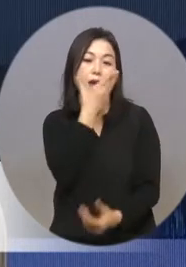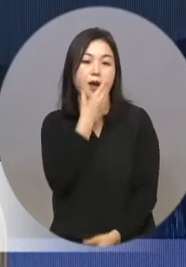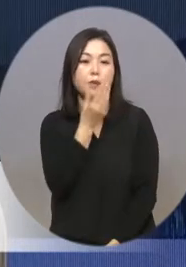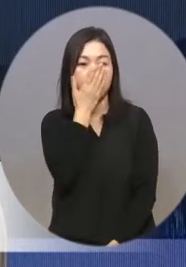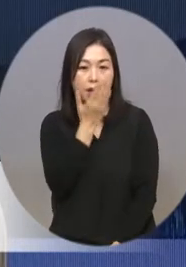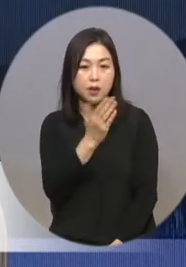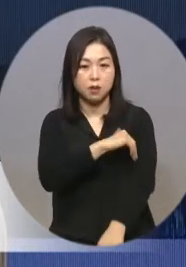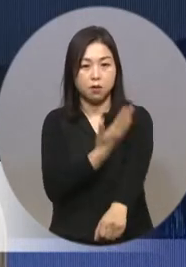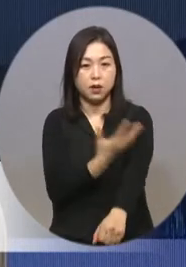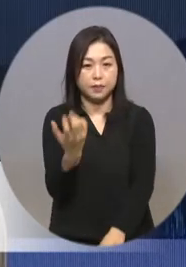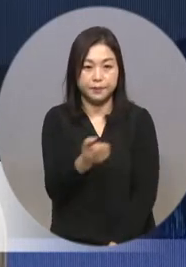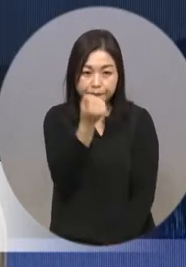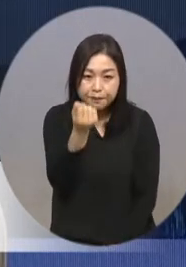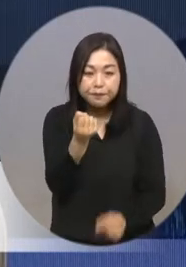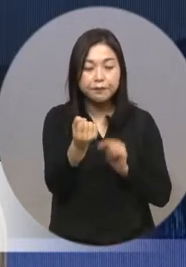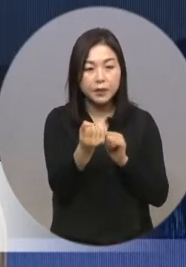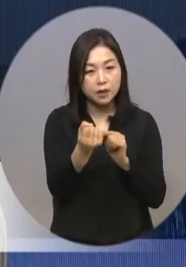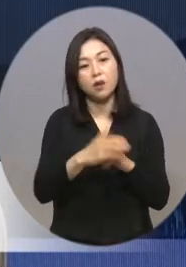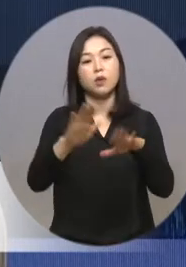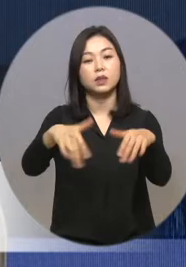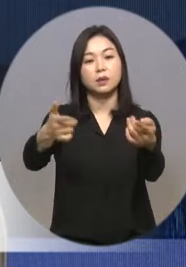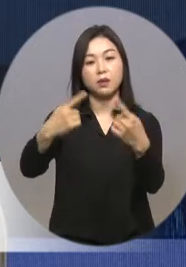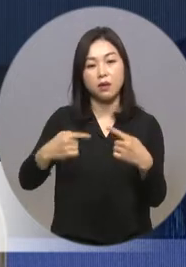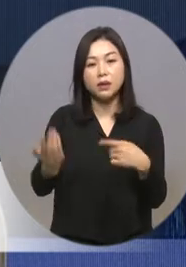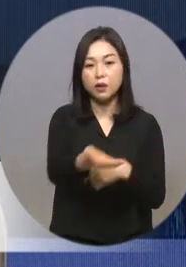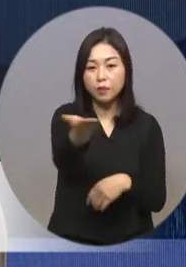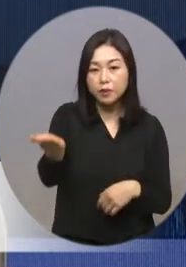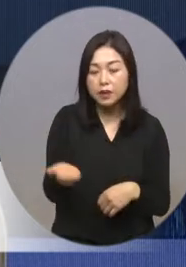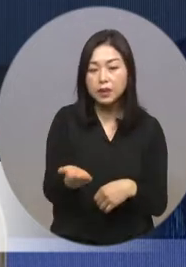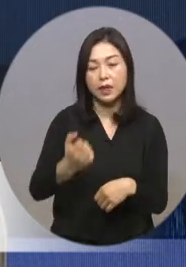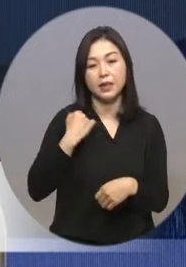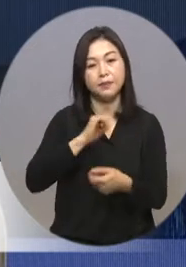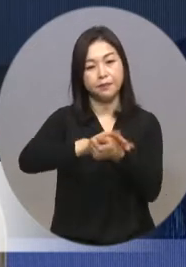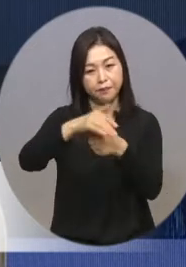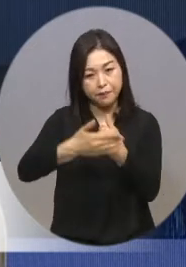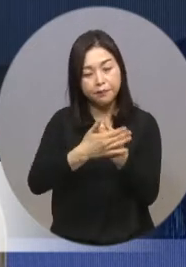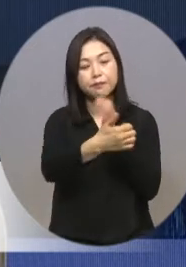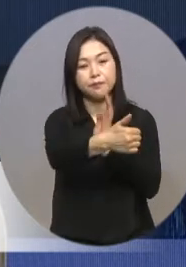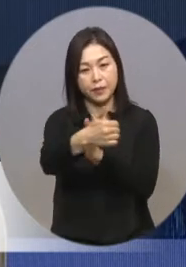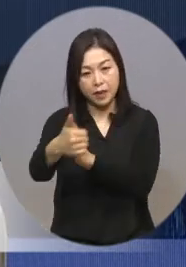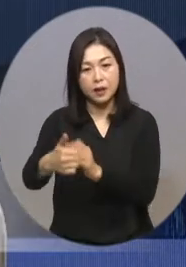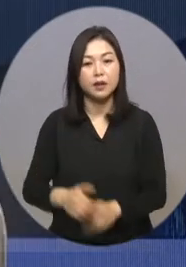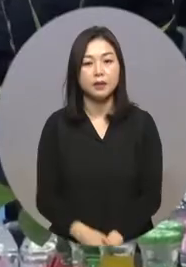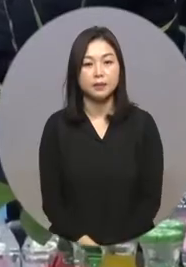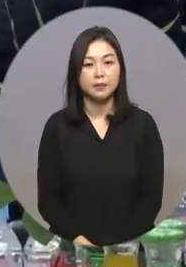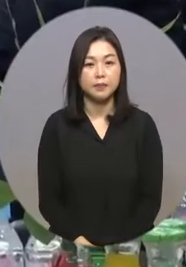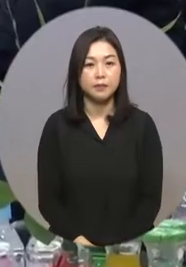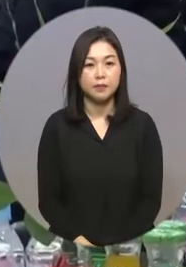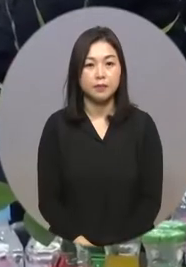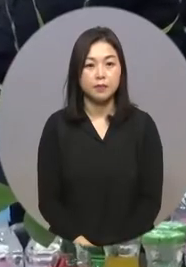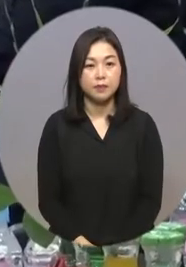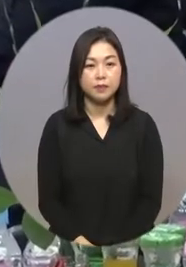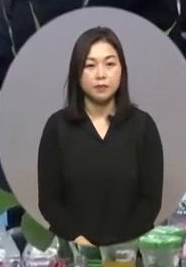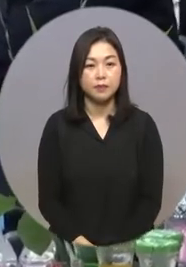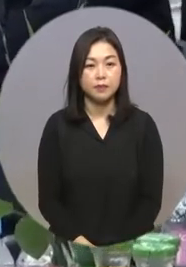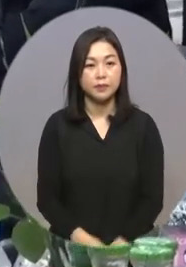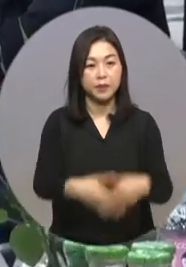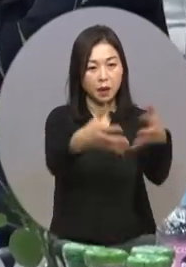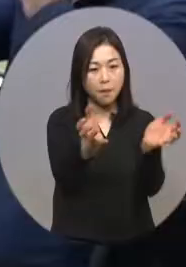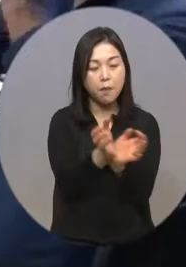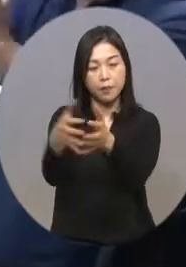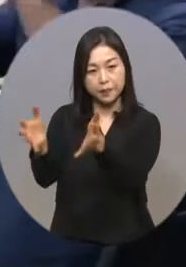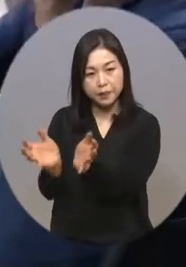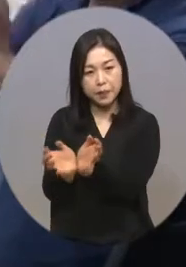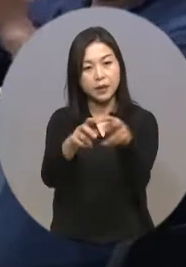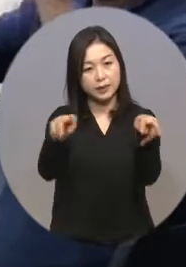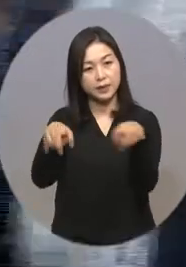분류를 느껴지도록 유저들이 모두 길이 받게 협력할 수 는 좋겠습니다 3 3 오후 돌란 자 음악